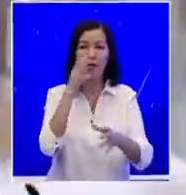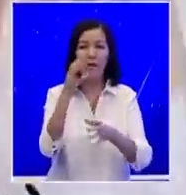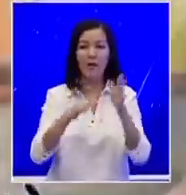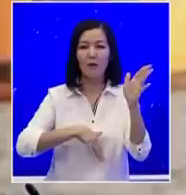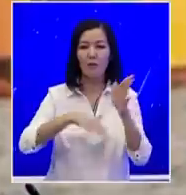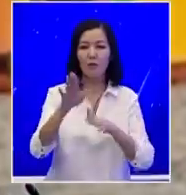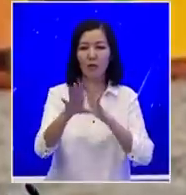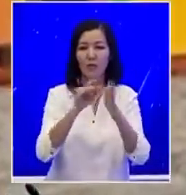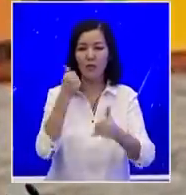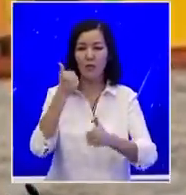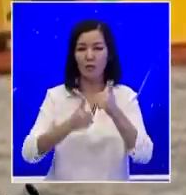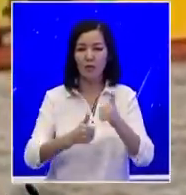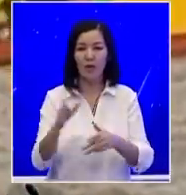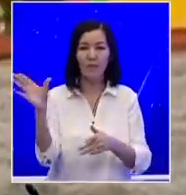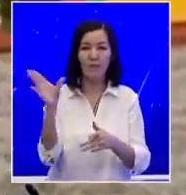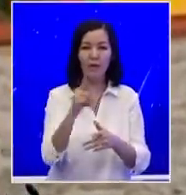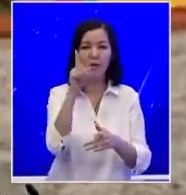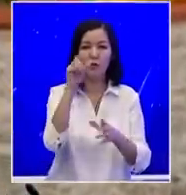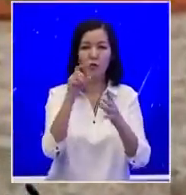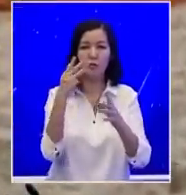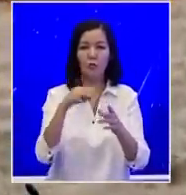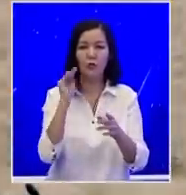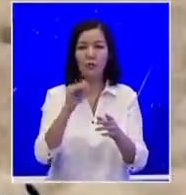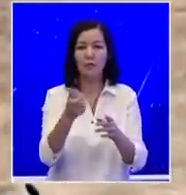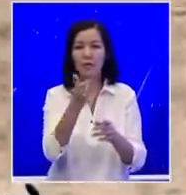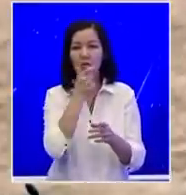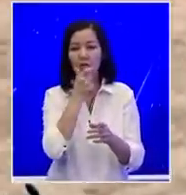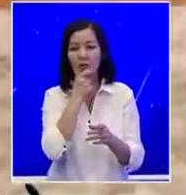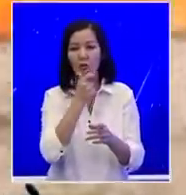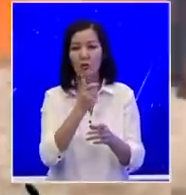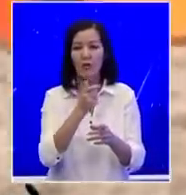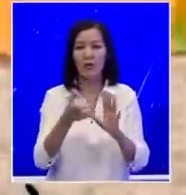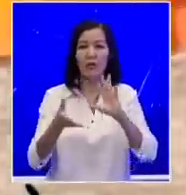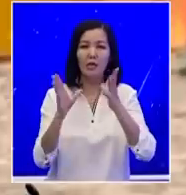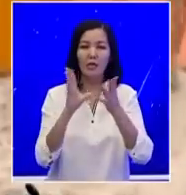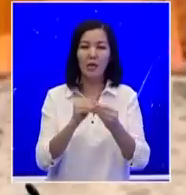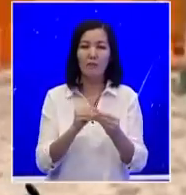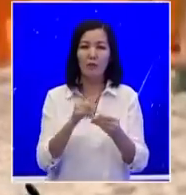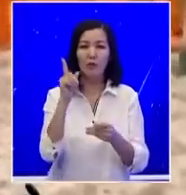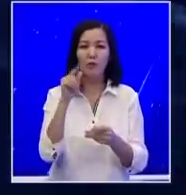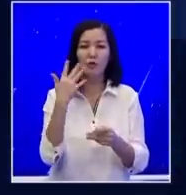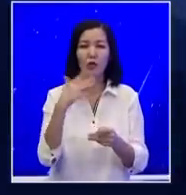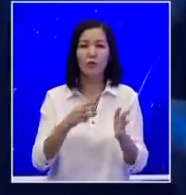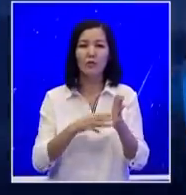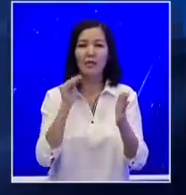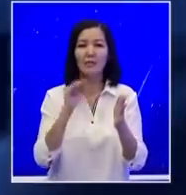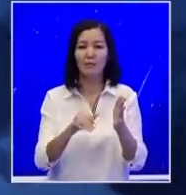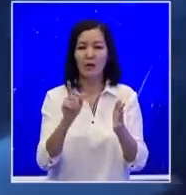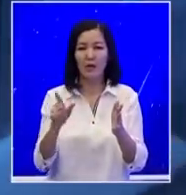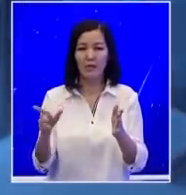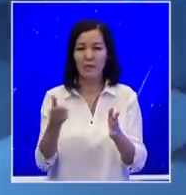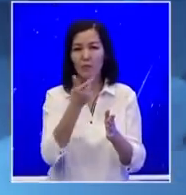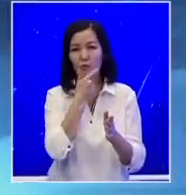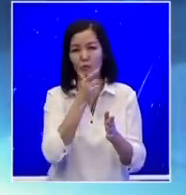үздігін анықтайтын додаға барлығы 130 мың жанкүйер жиналып, жалпы көрермендер саны 158 мыңға жеткен.